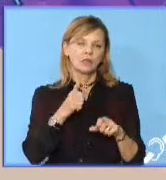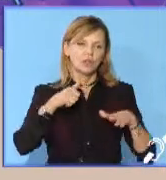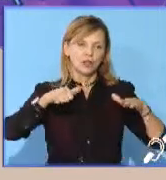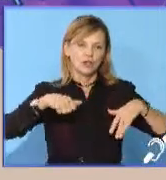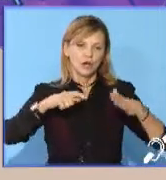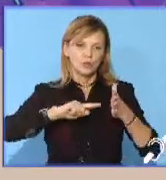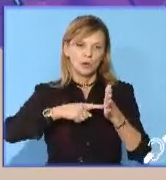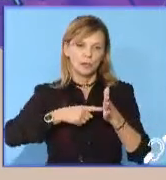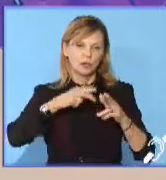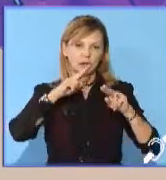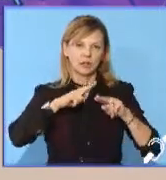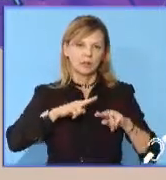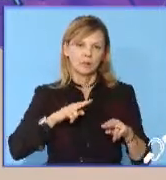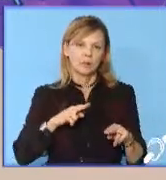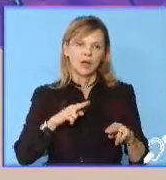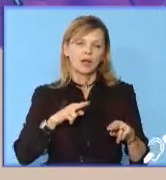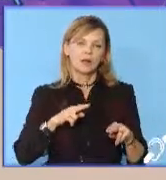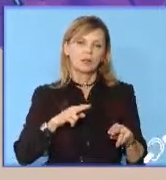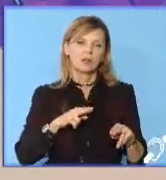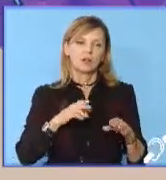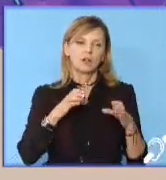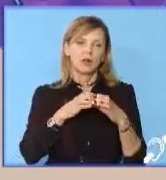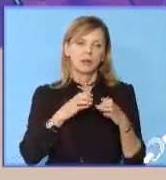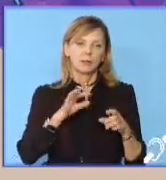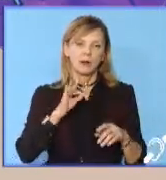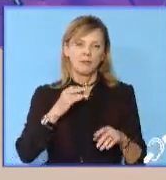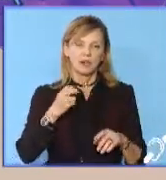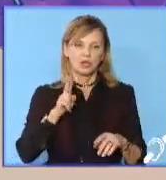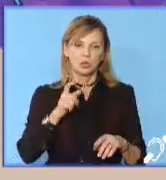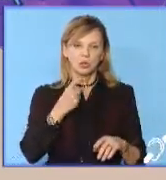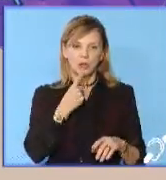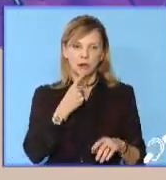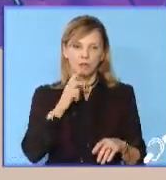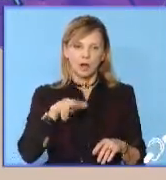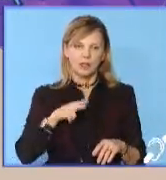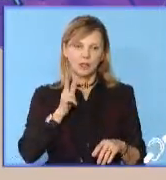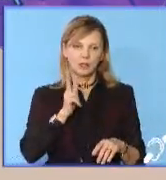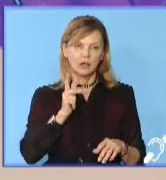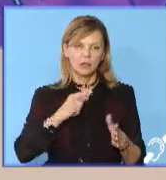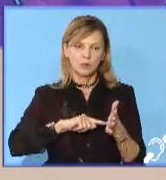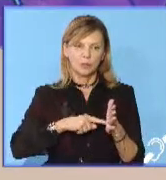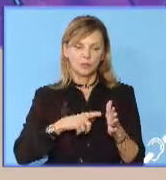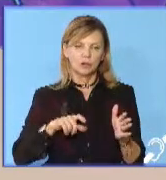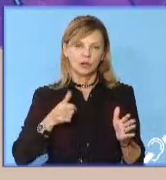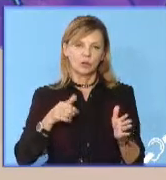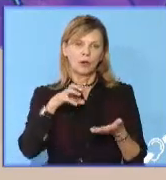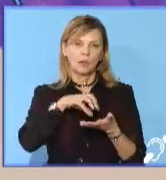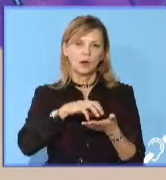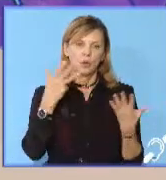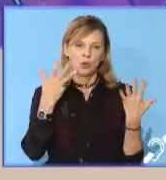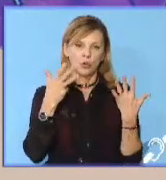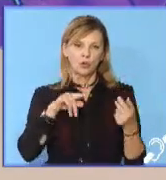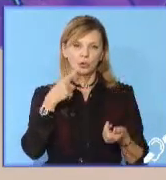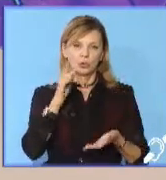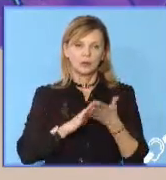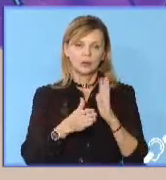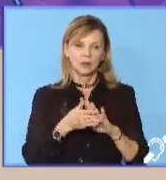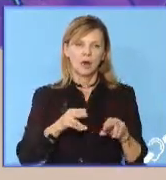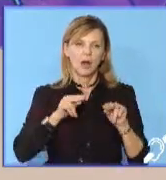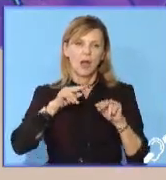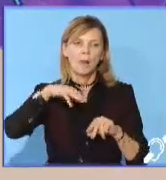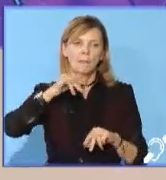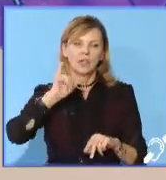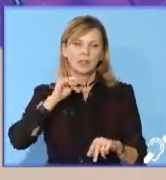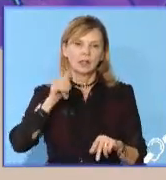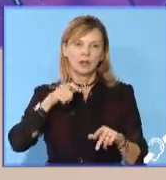și rămâne pe loc de play-off. De partea cealaltă, FCU Craiova face 13 puncte și urcă pe locul 9. După încheierea partidei, Adrian Mititelu l-a